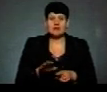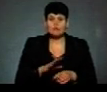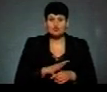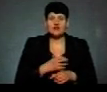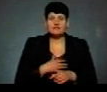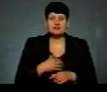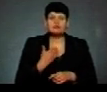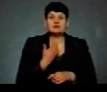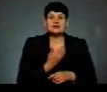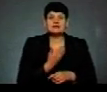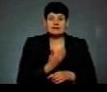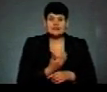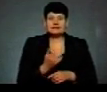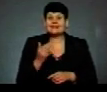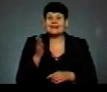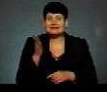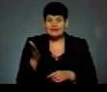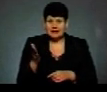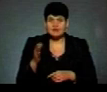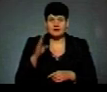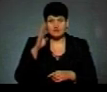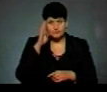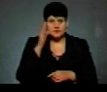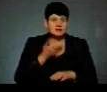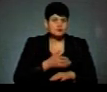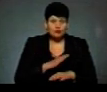них. Для неї і для громадянина Польщі це не складало